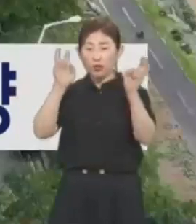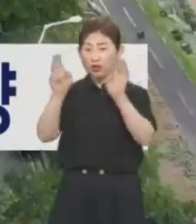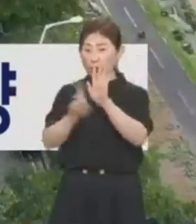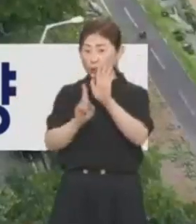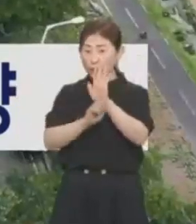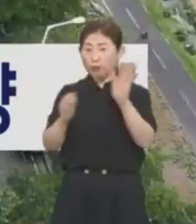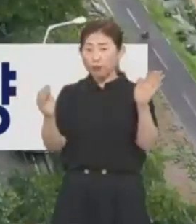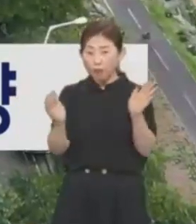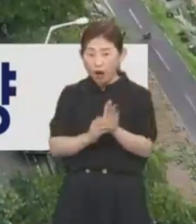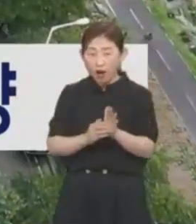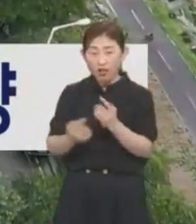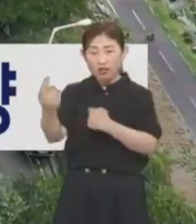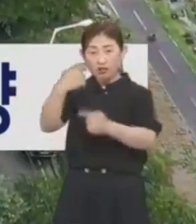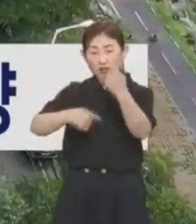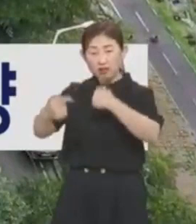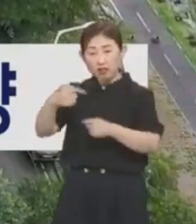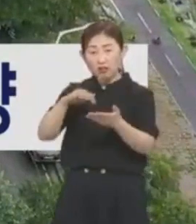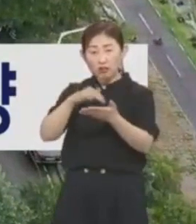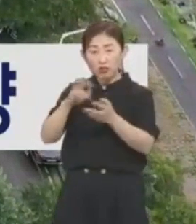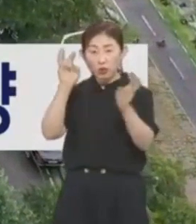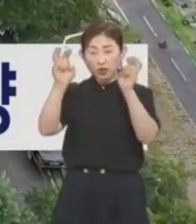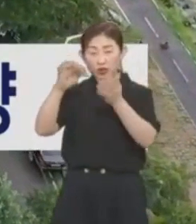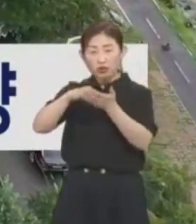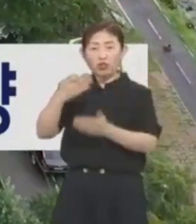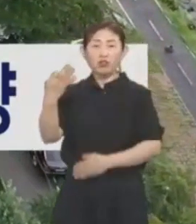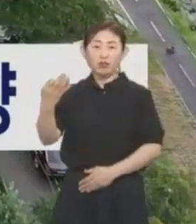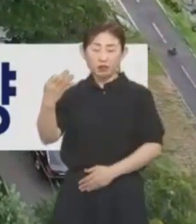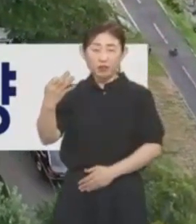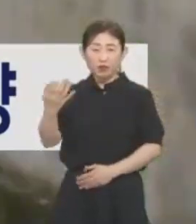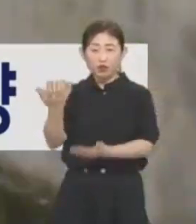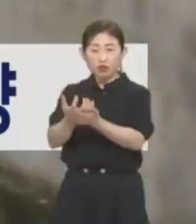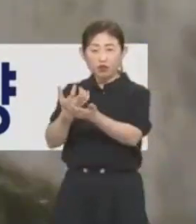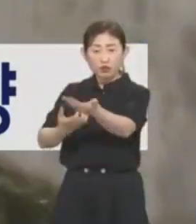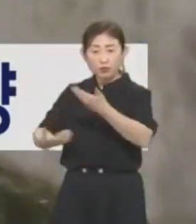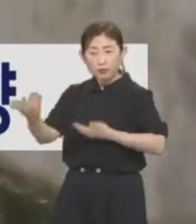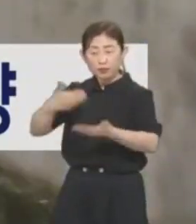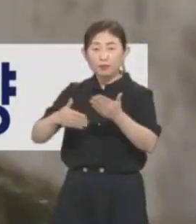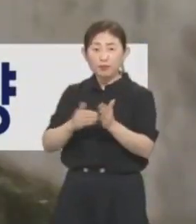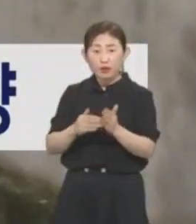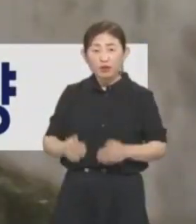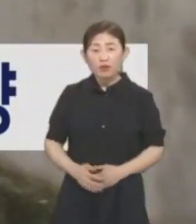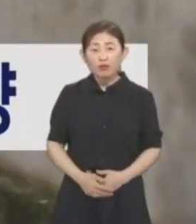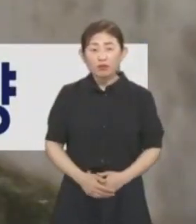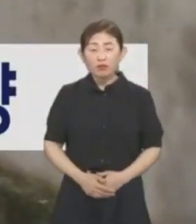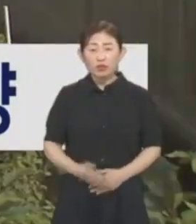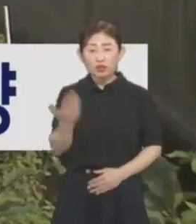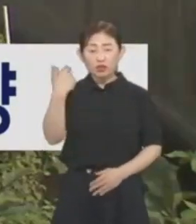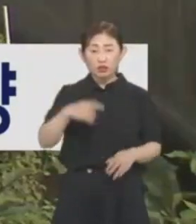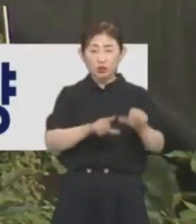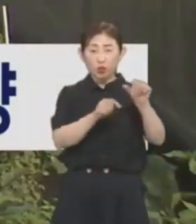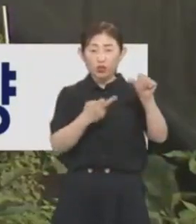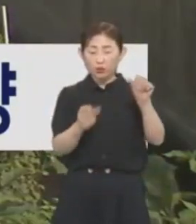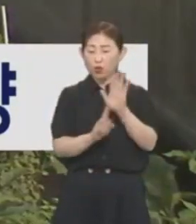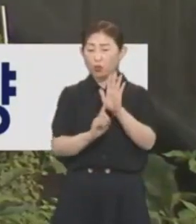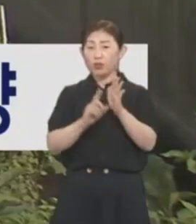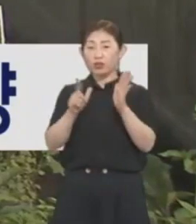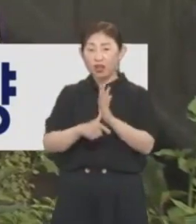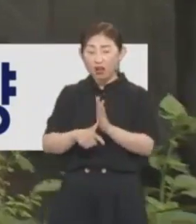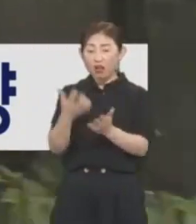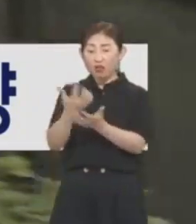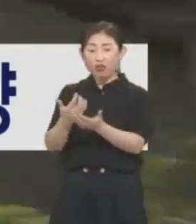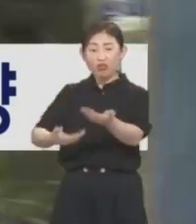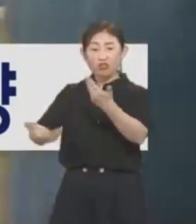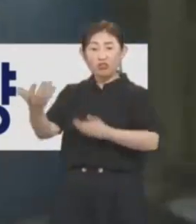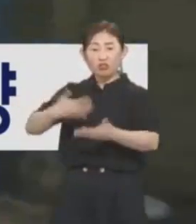공모한 결과 모두 14개 업체가 참가 의향서를 제출했습니다 앞서 지난해 12월 공모 때 참가